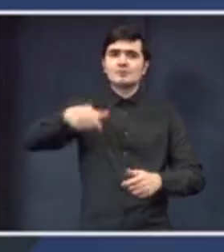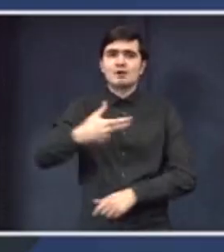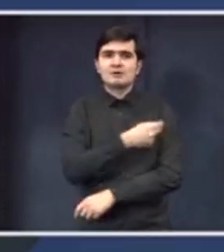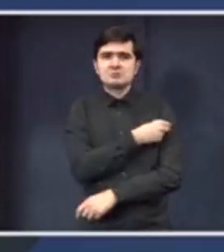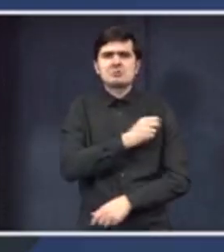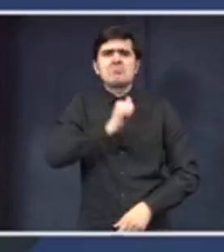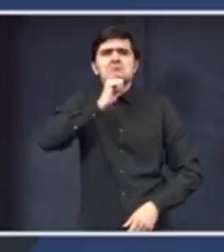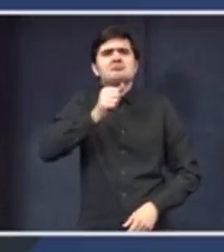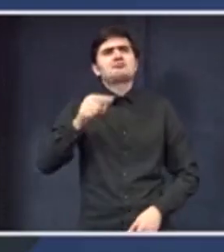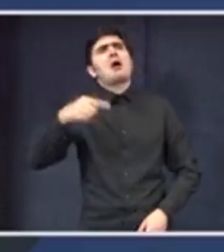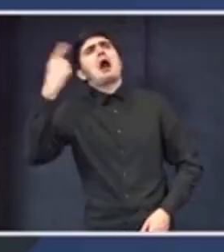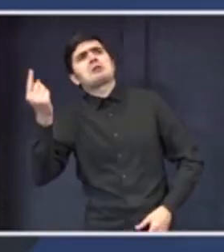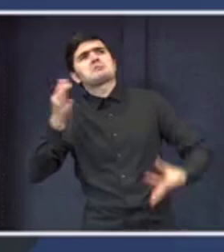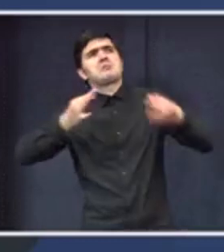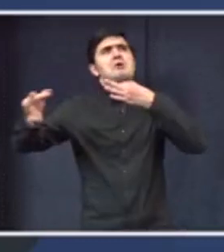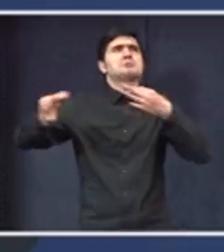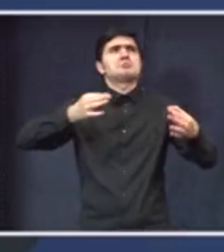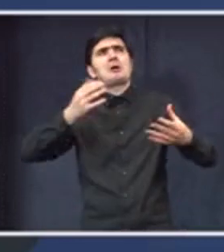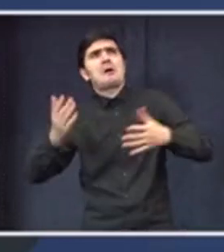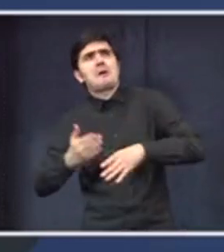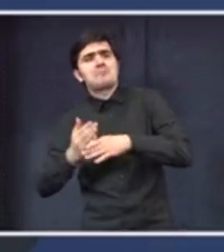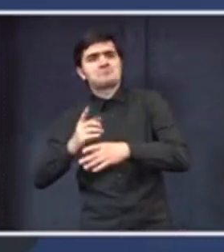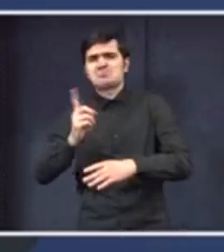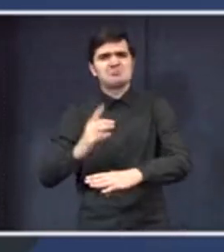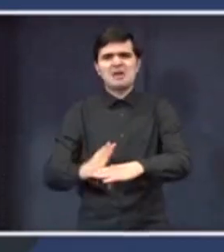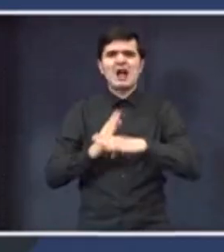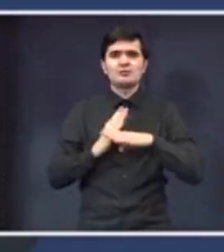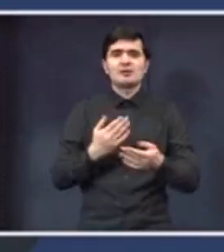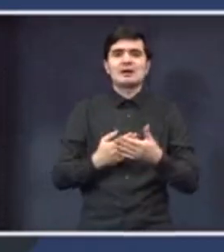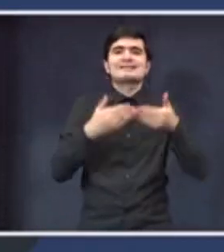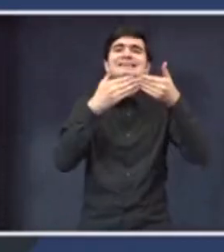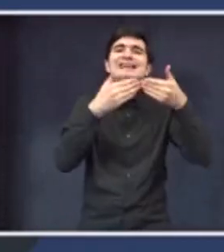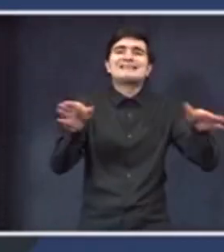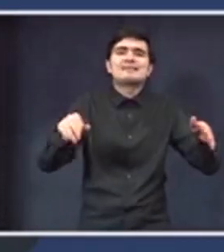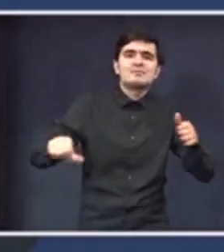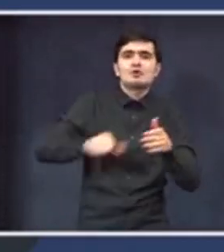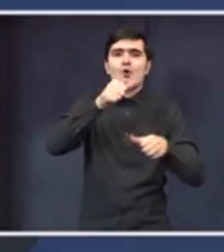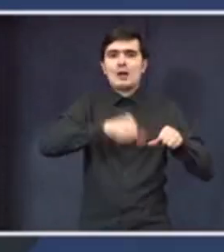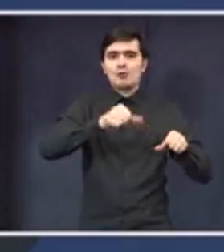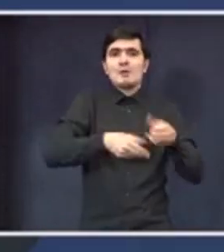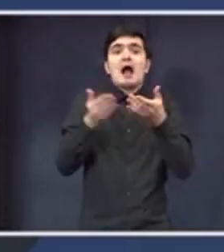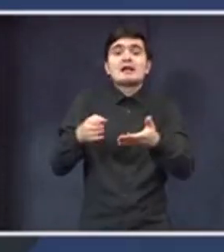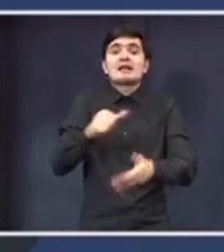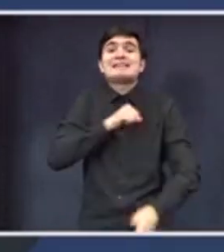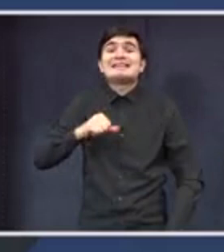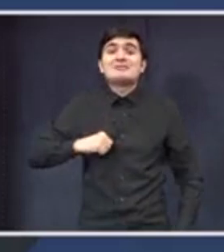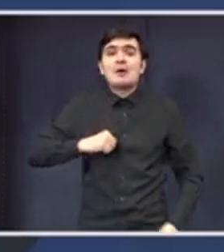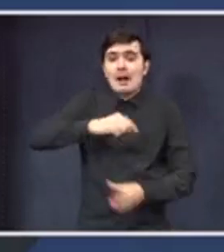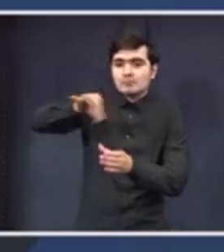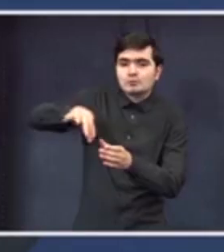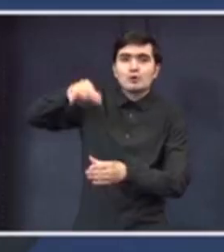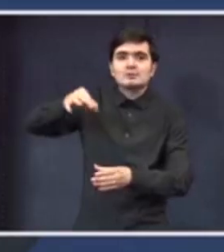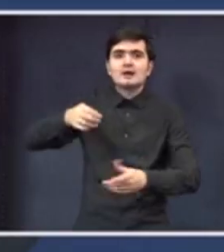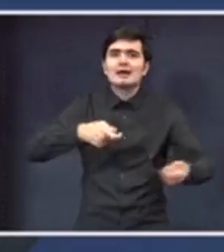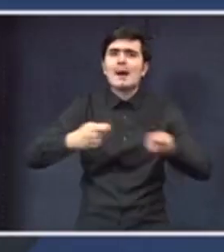altă măsură nu ne ajută să redeschidem economia. Este singura soluție, este campania